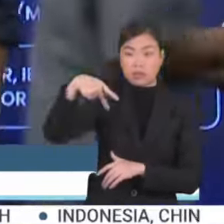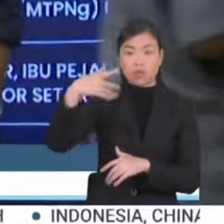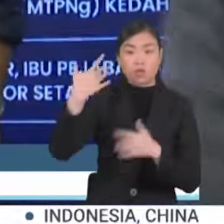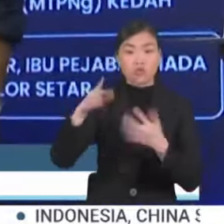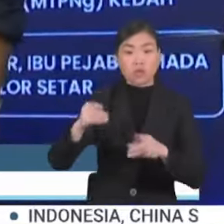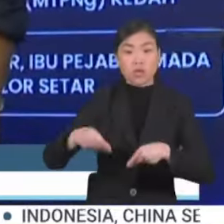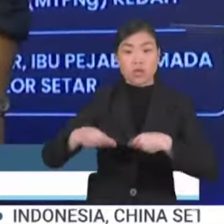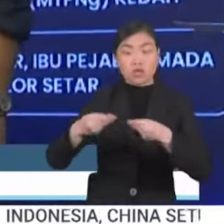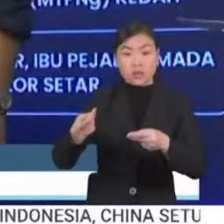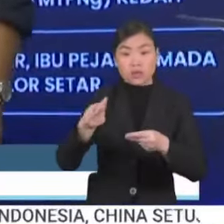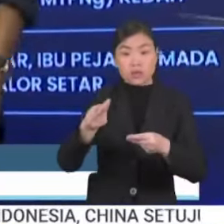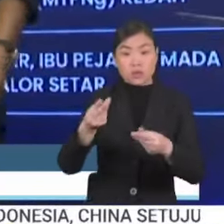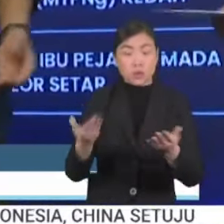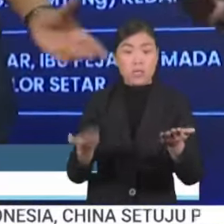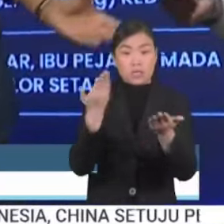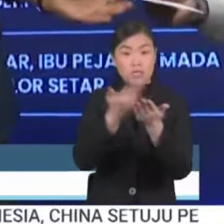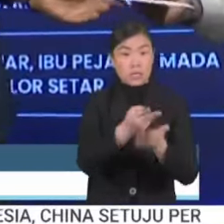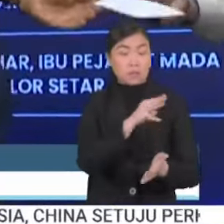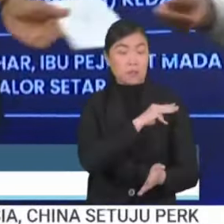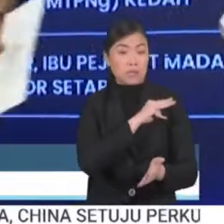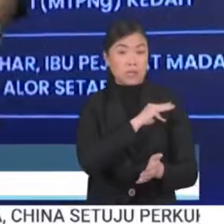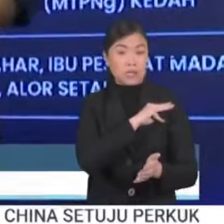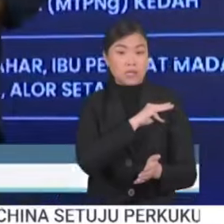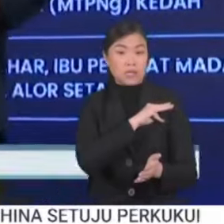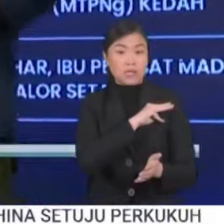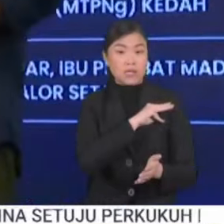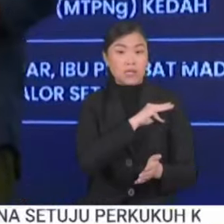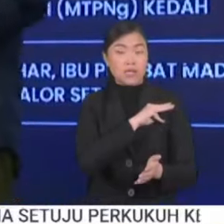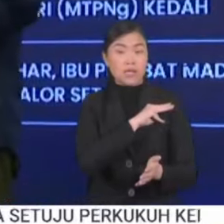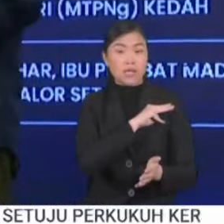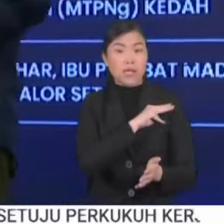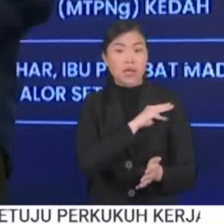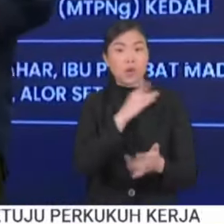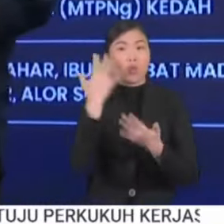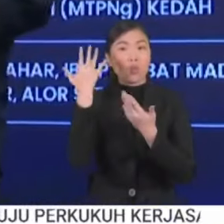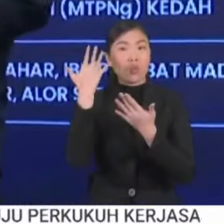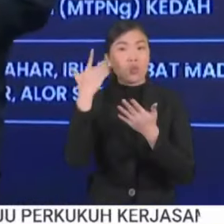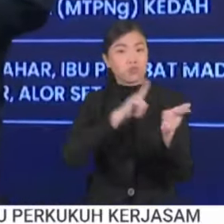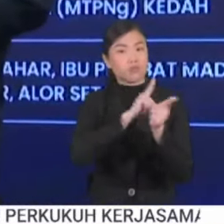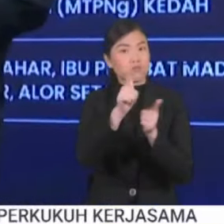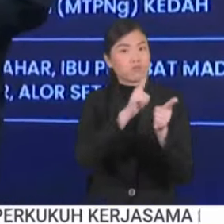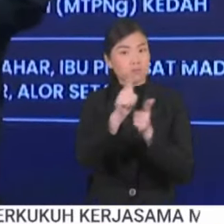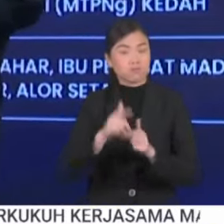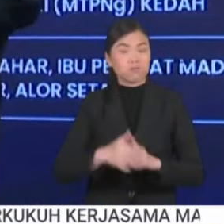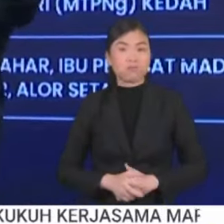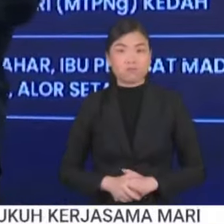dikemukakan kepada pihak kementerian dan berada di peringkat akhir untuk kelulusan.